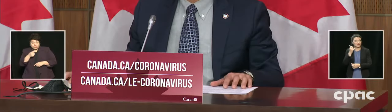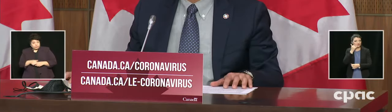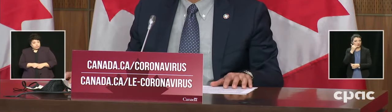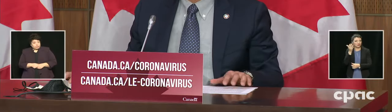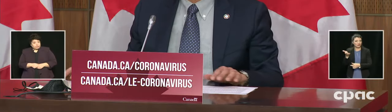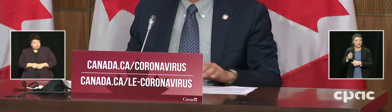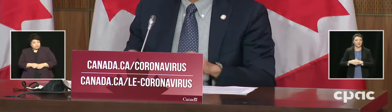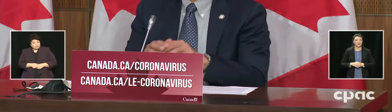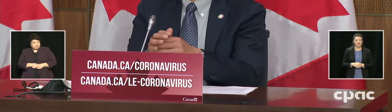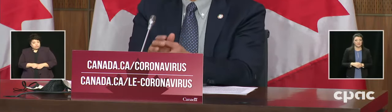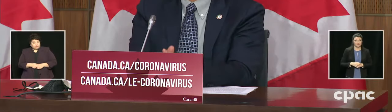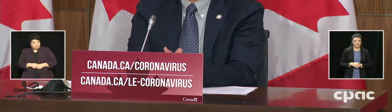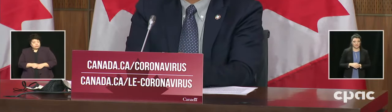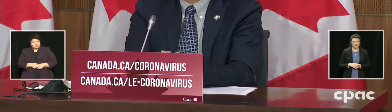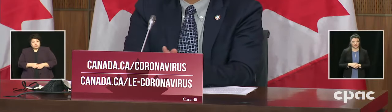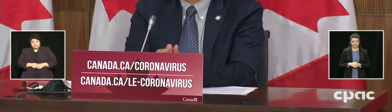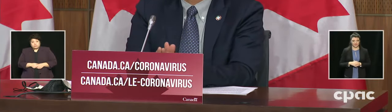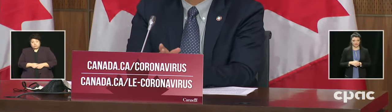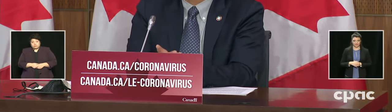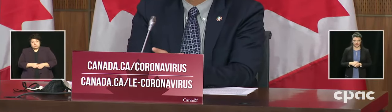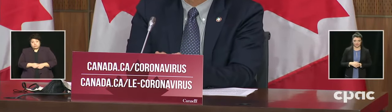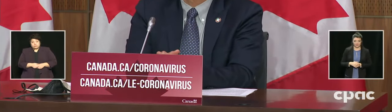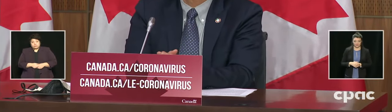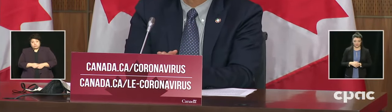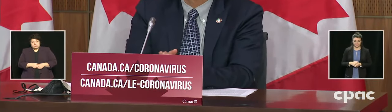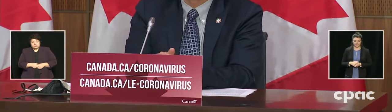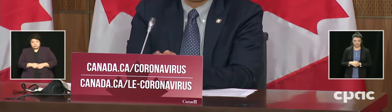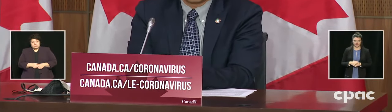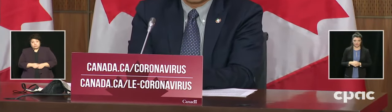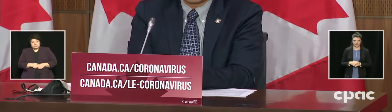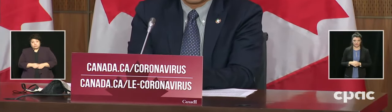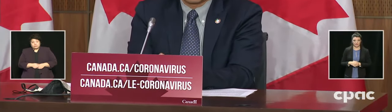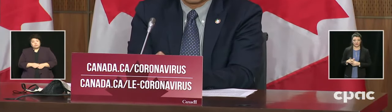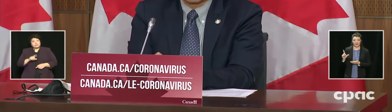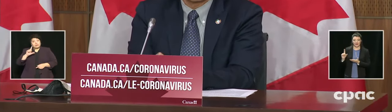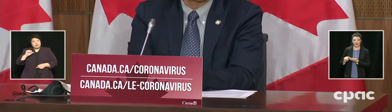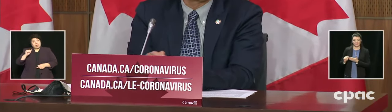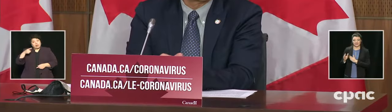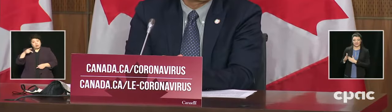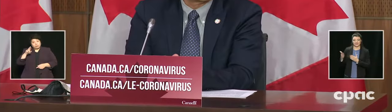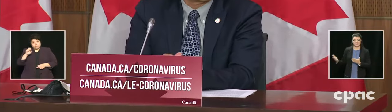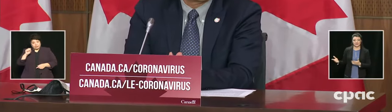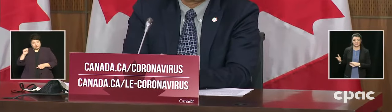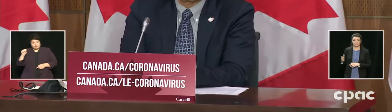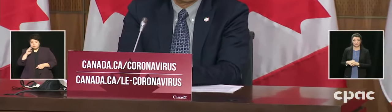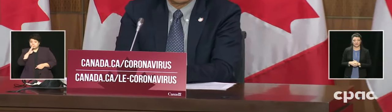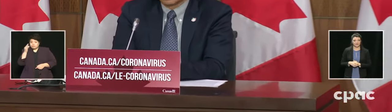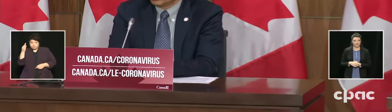Thank you. Merci. La prochaine question est de Mélanie Marquis de la Presse. La parole est à vous.